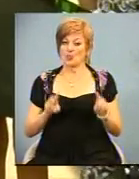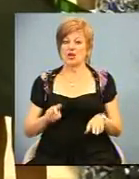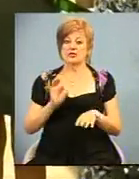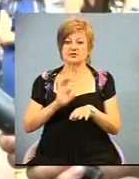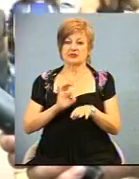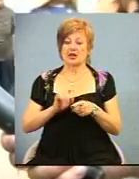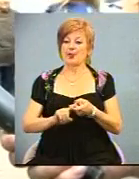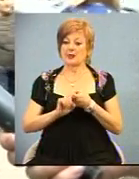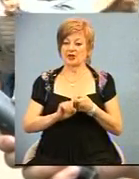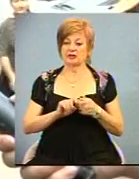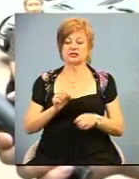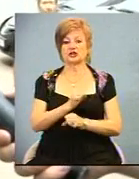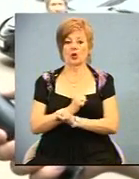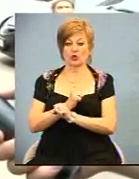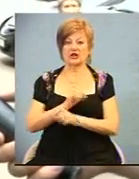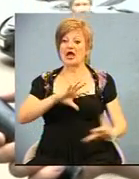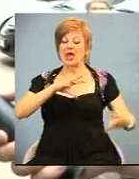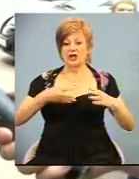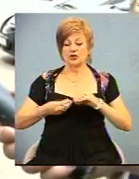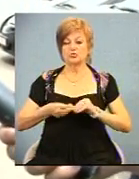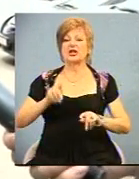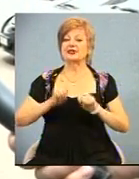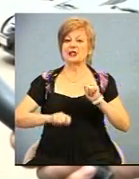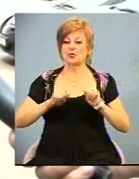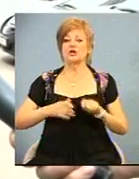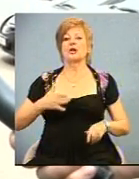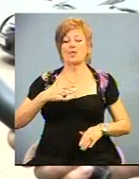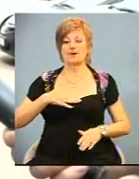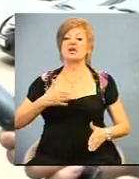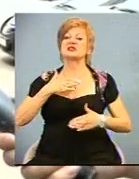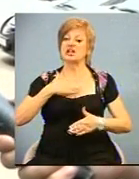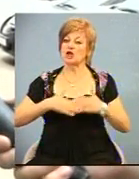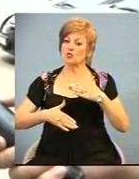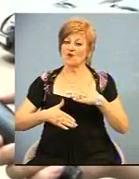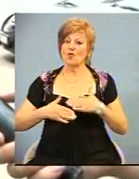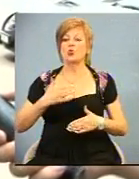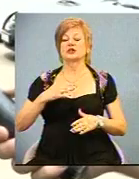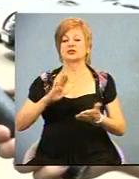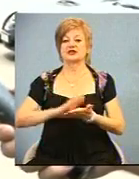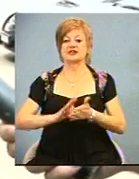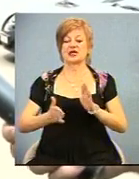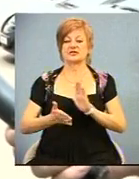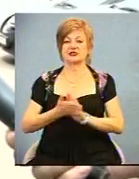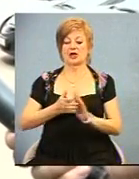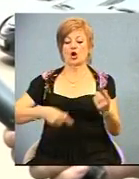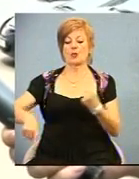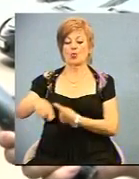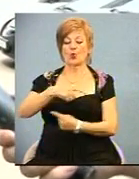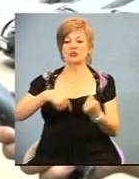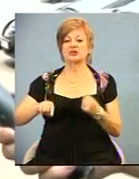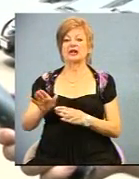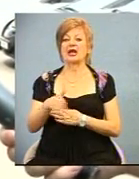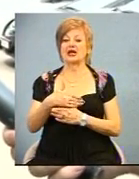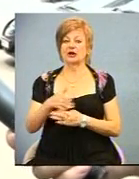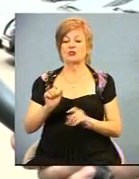курорті? За результатами перевірки ми задоволені станом обігу рибної продукції